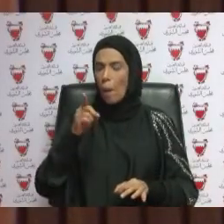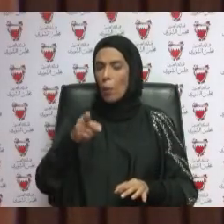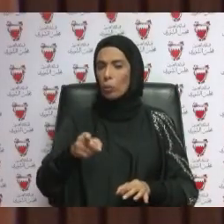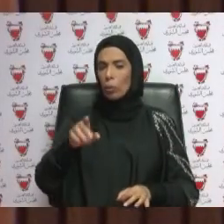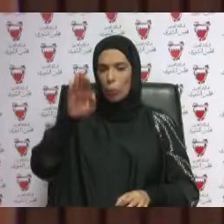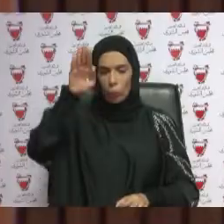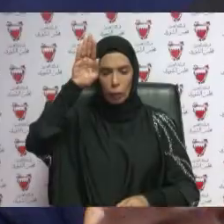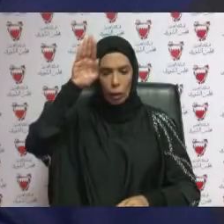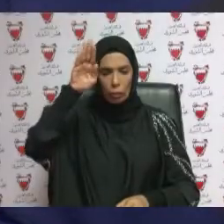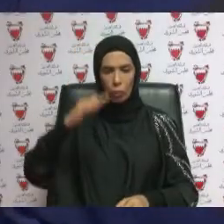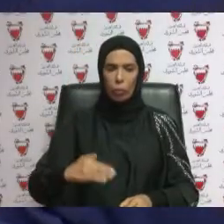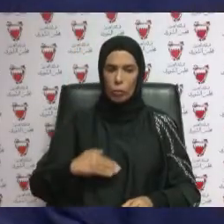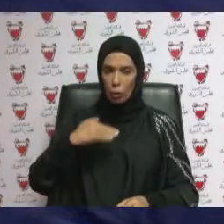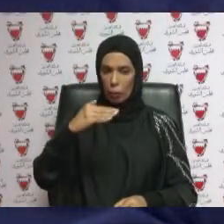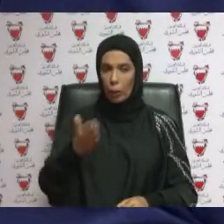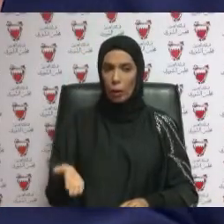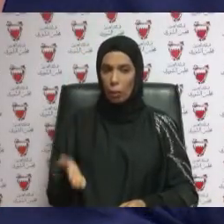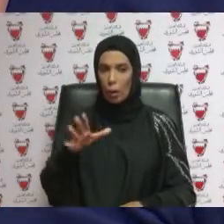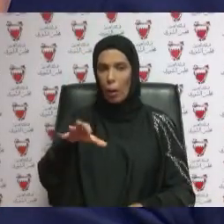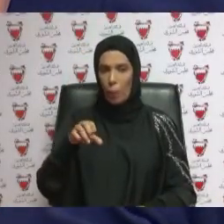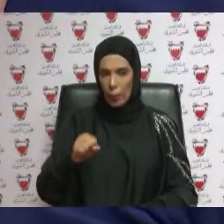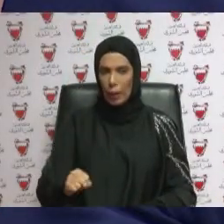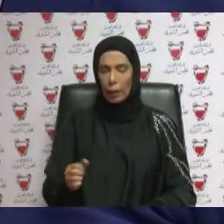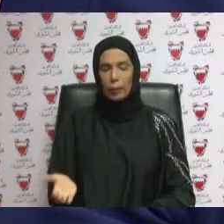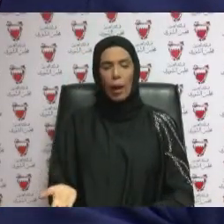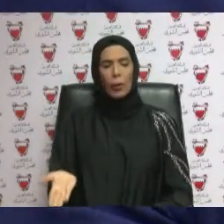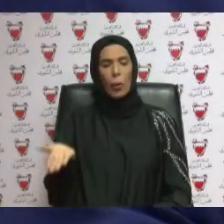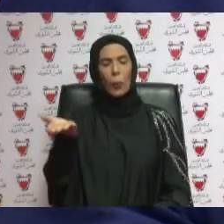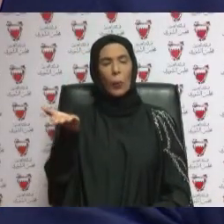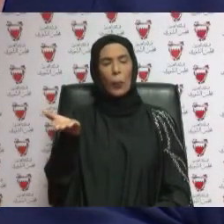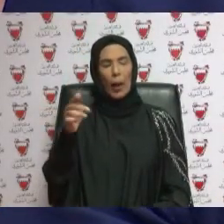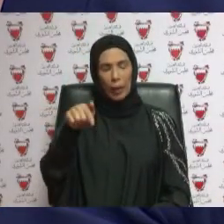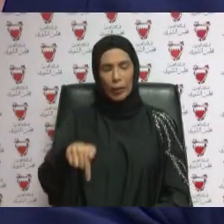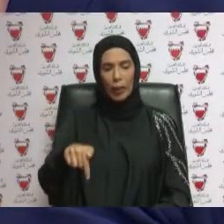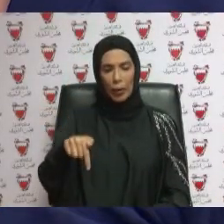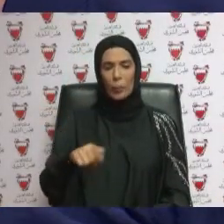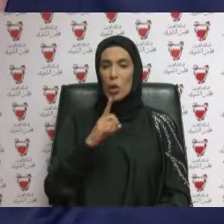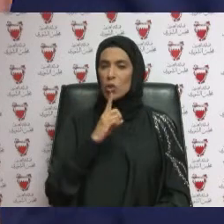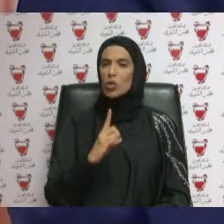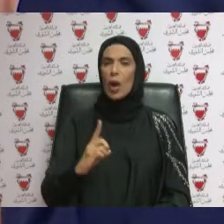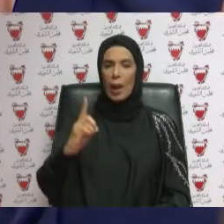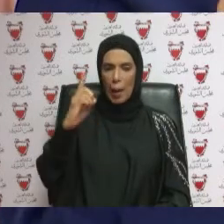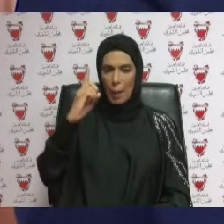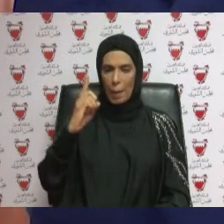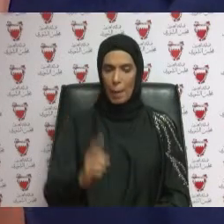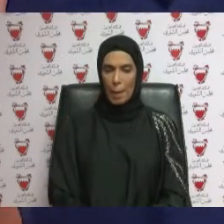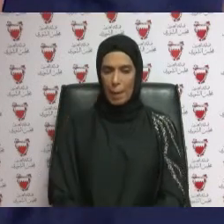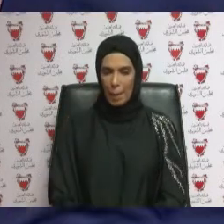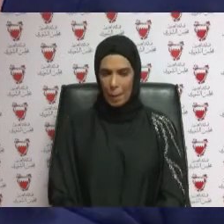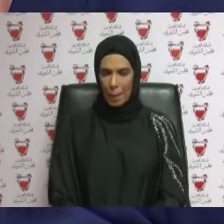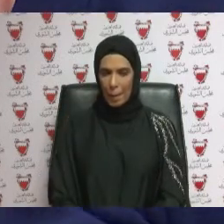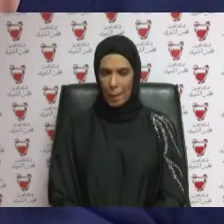الآن انتقلنا من مرحلة النهوض إلى التمكين الآن إلى التقدم. فبالتالي يعني إن شاء الله يكون طبعا أنا ما راح أطلب